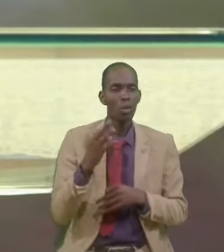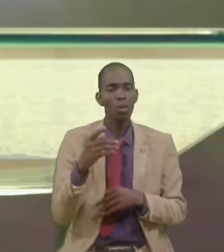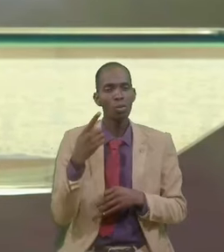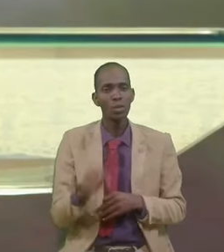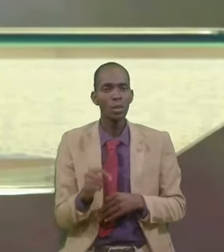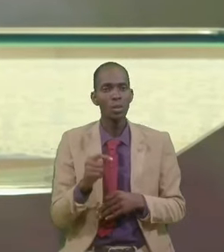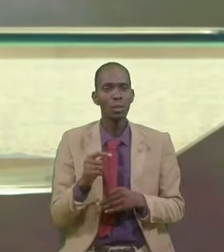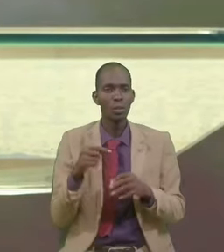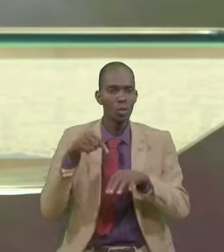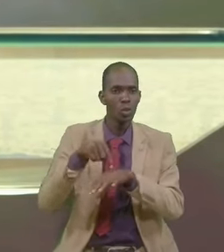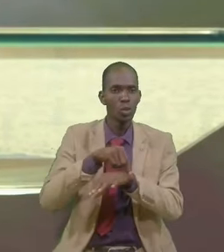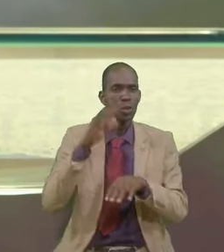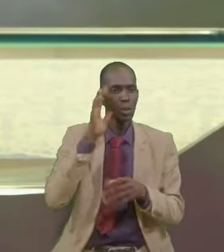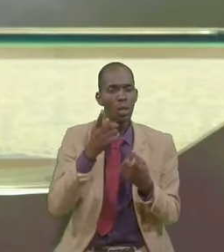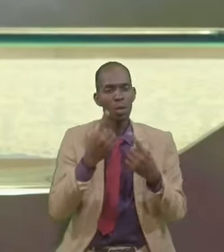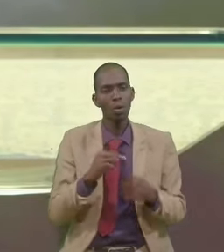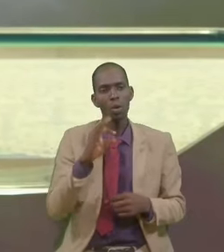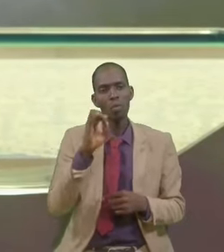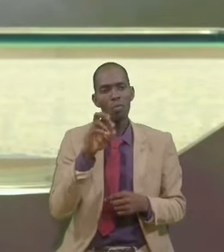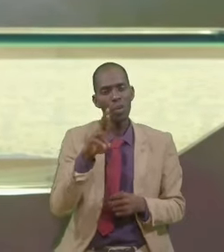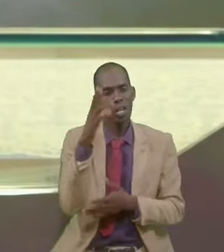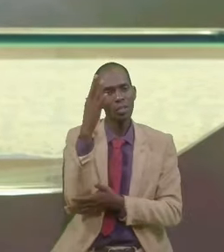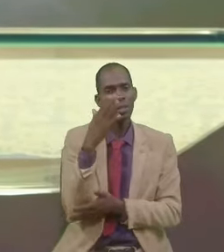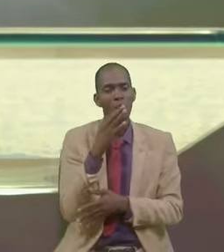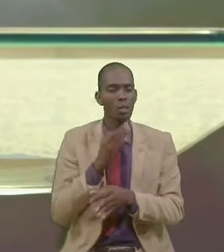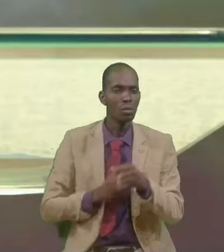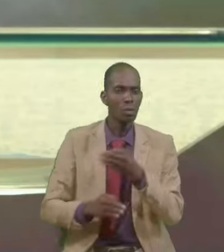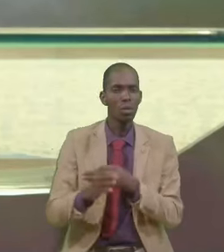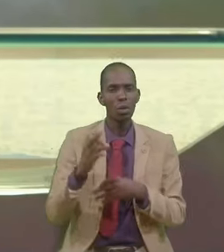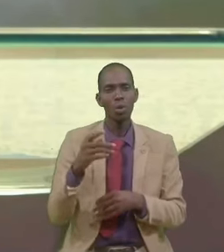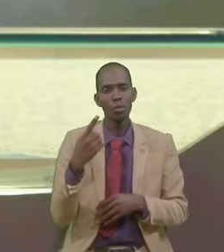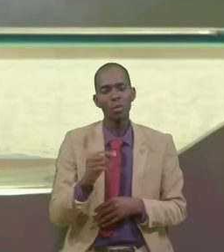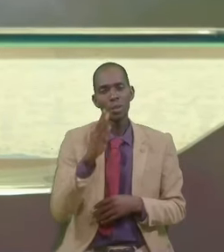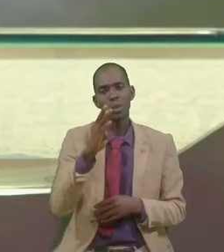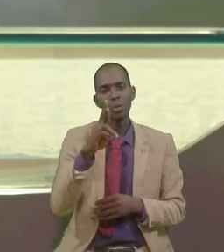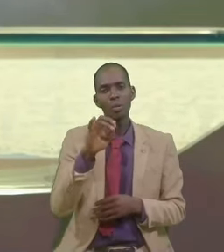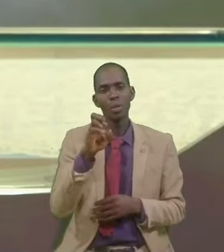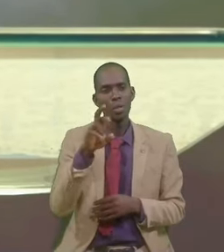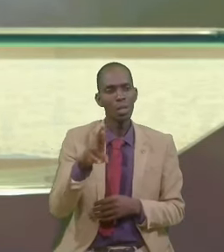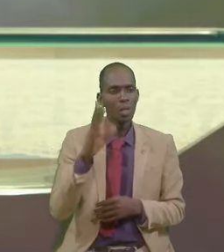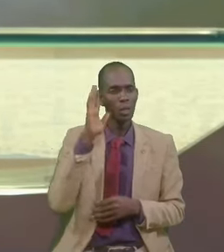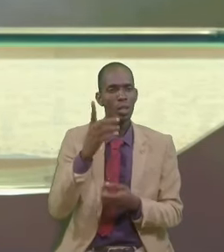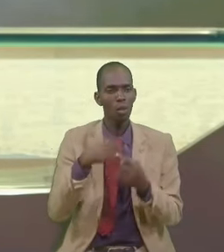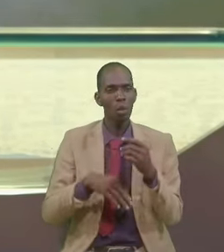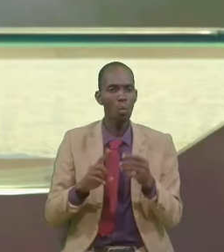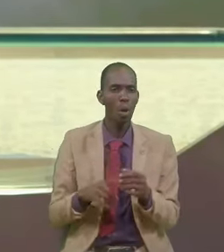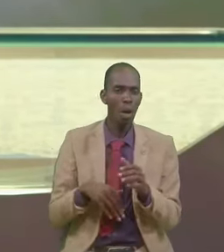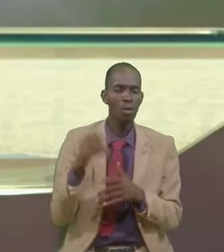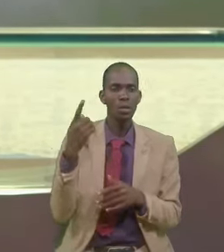le cyprès. Au lieu de la ronce, croîtra le myrte. et ce sera pour l'Éternel une